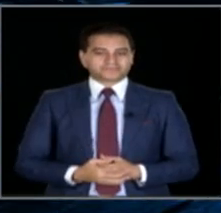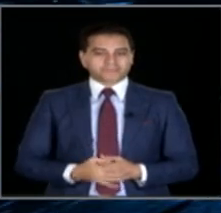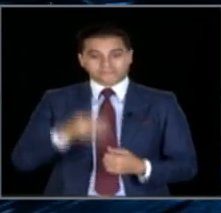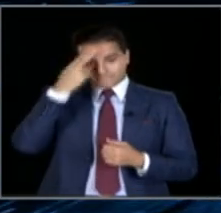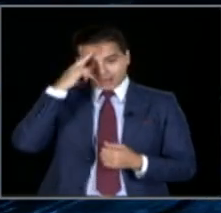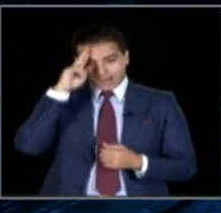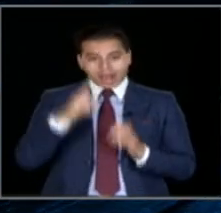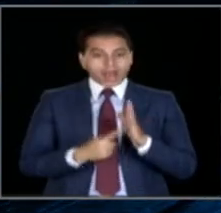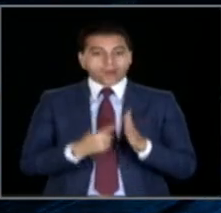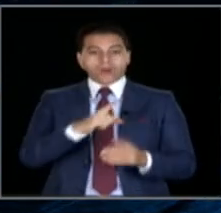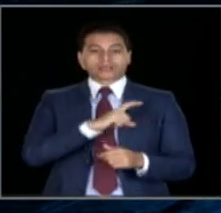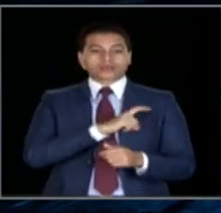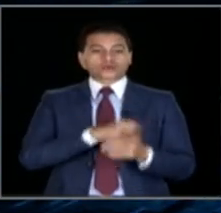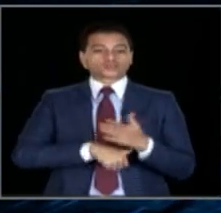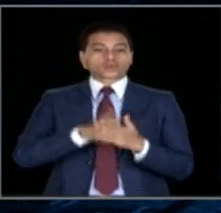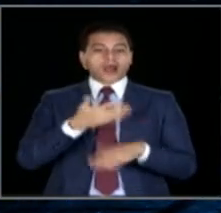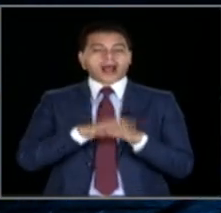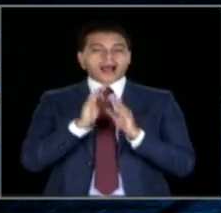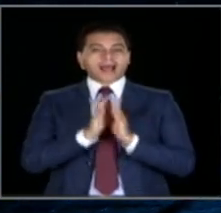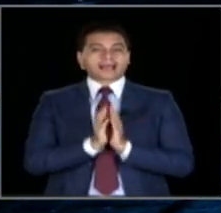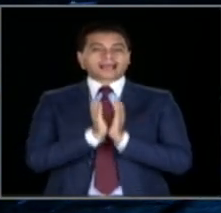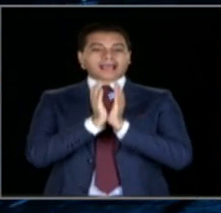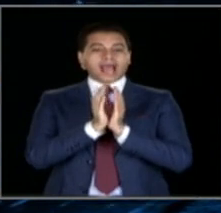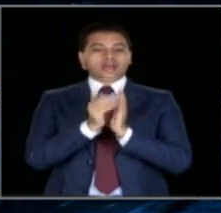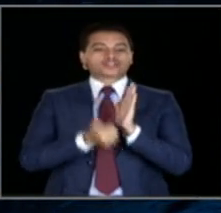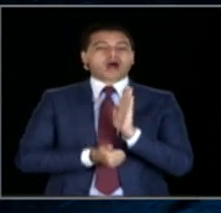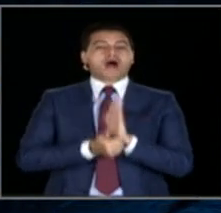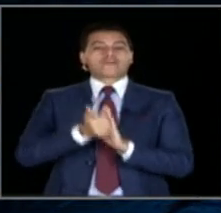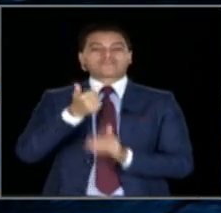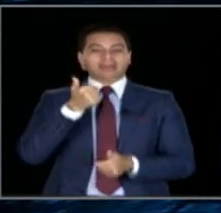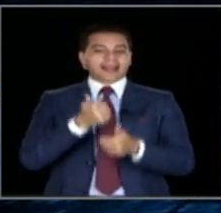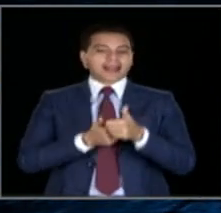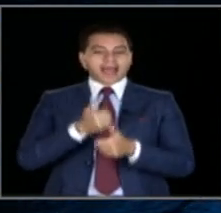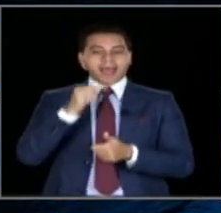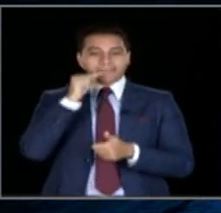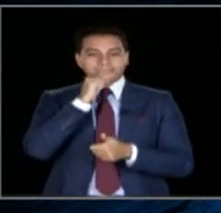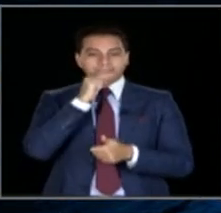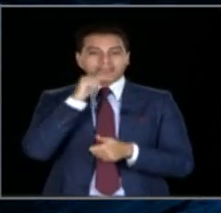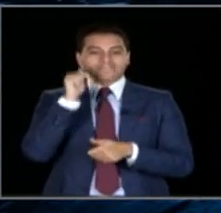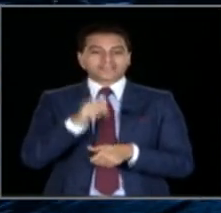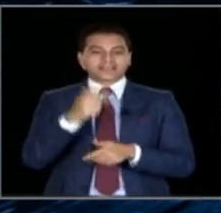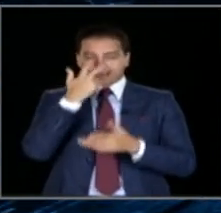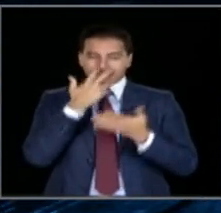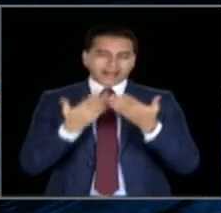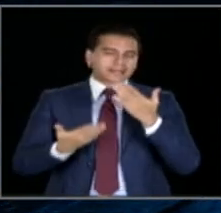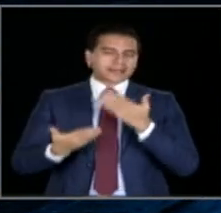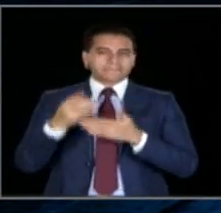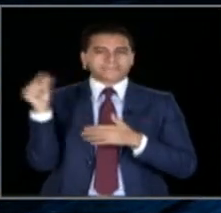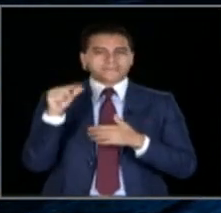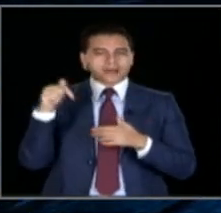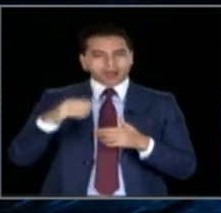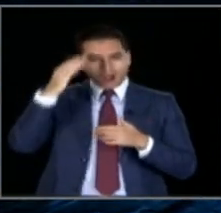من هي أول طالبة تفوز بكأس أفضل لاعب في تاريخ برنامج العباقرة مدارس؟